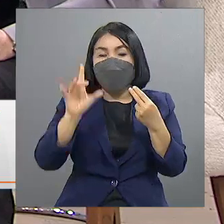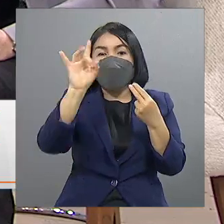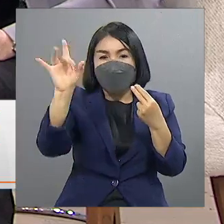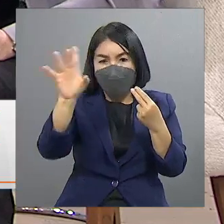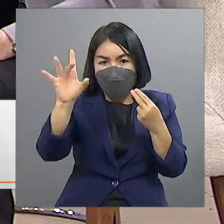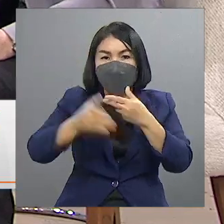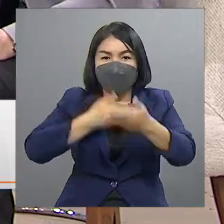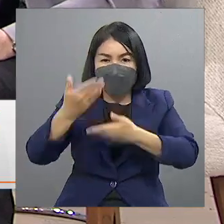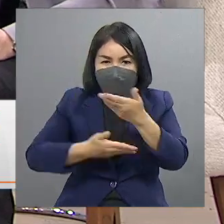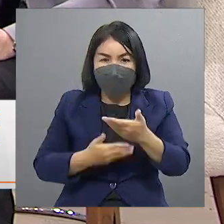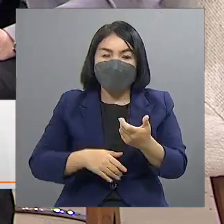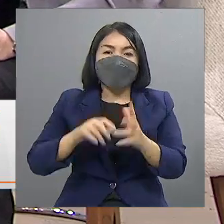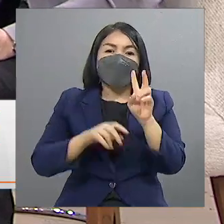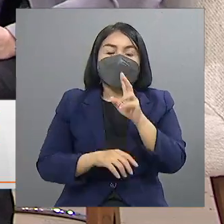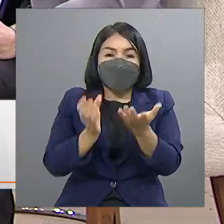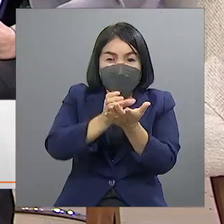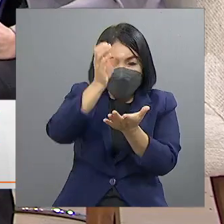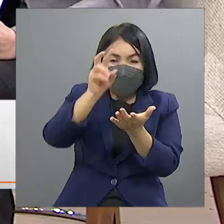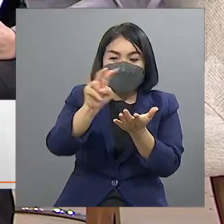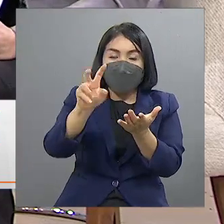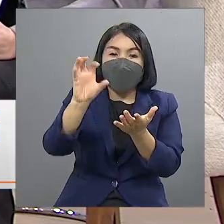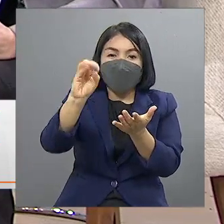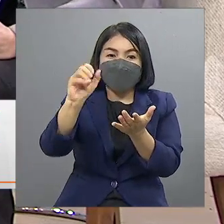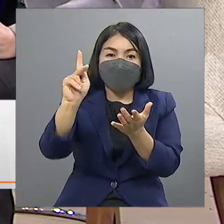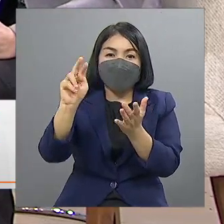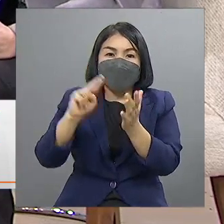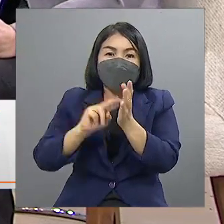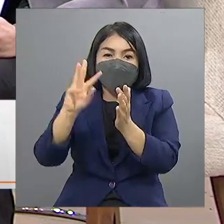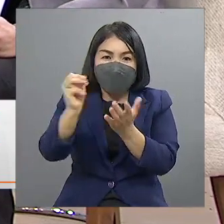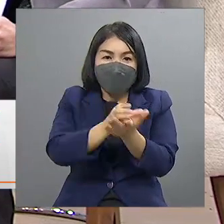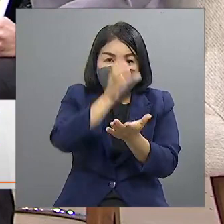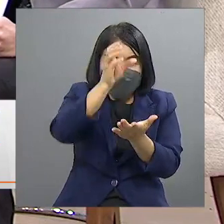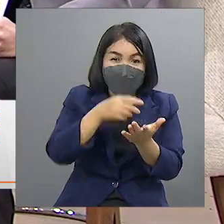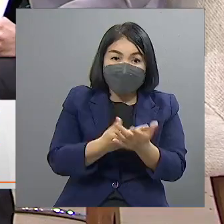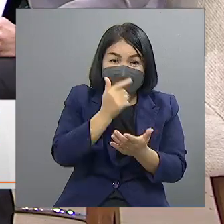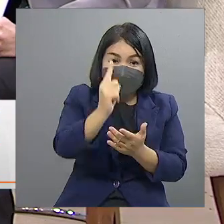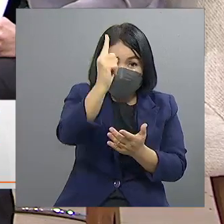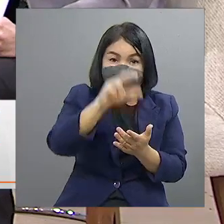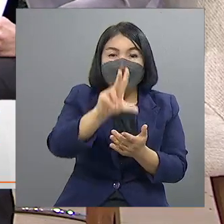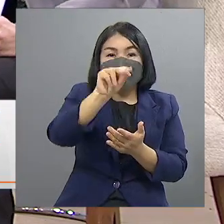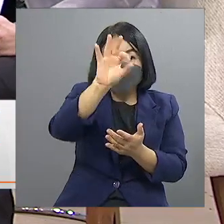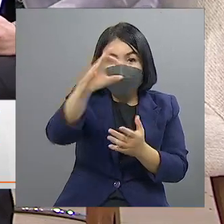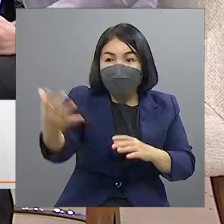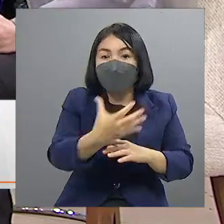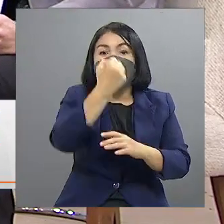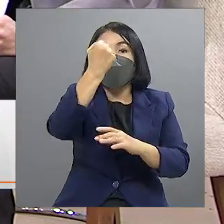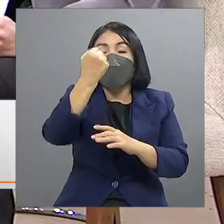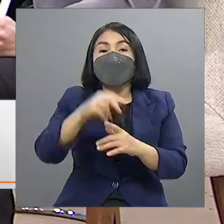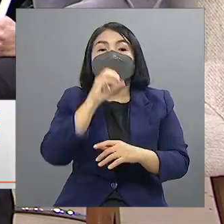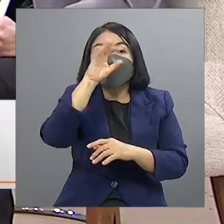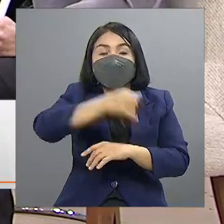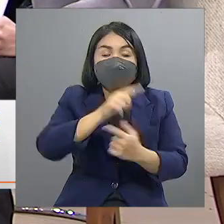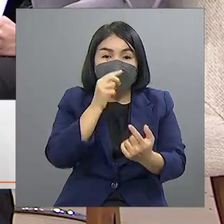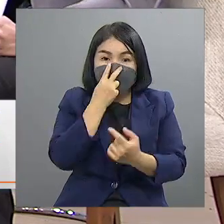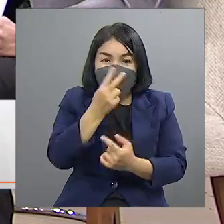าด250กรัมนะครับก็เนี่ยฮะราคาถ้าเกิดว่าขวดเดียวเนี่ย39บาทและเหมาค่าส่งถ้าเกิดว่าคุณผู้ชมมาจากรายการวันใหม่วาไรตี้บอกคุณพลอยหน่อย